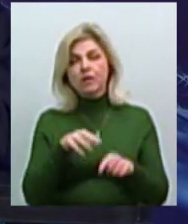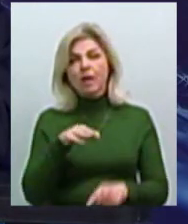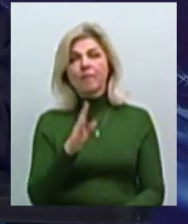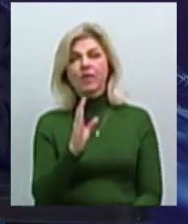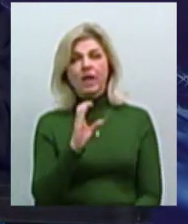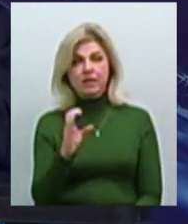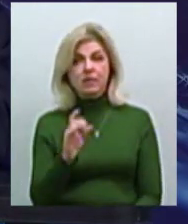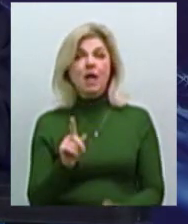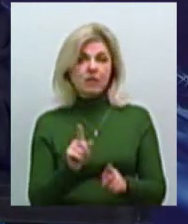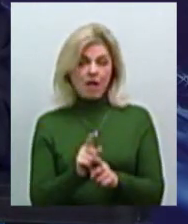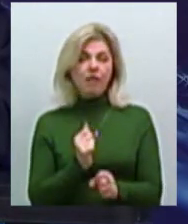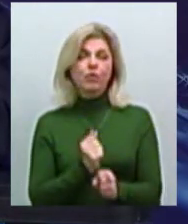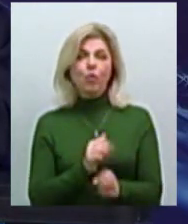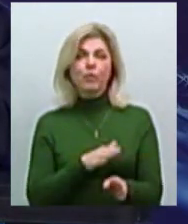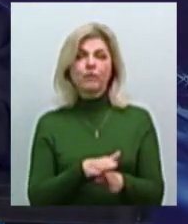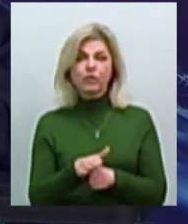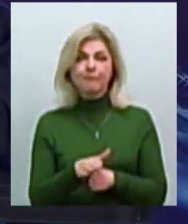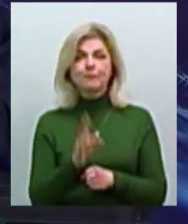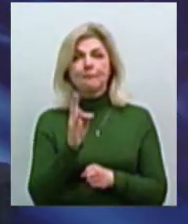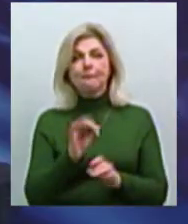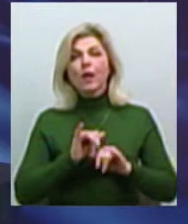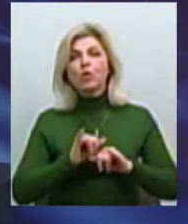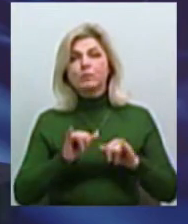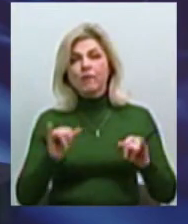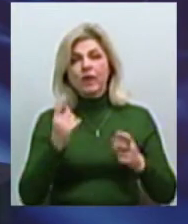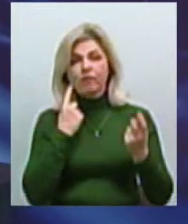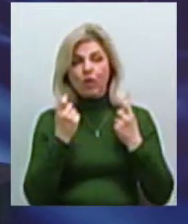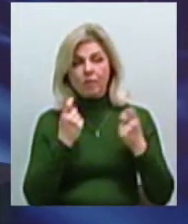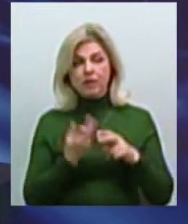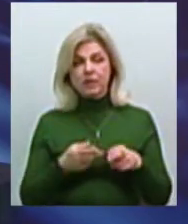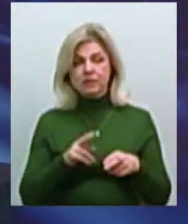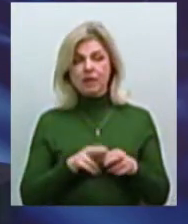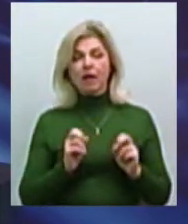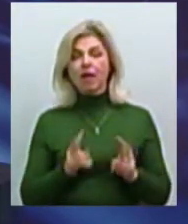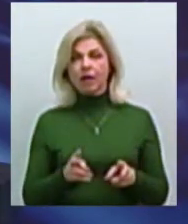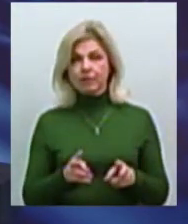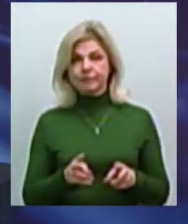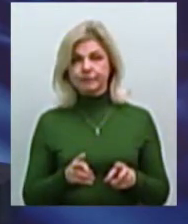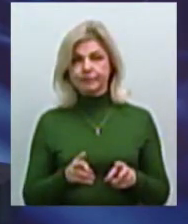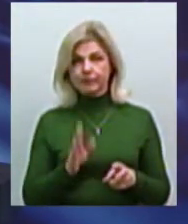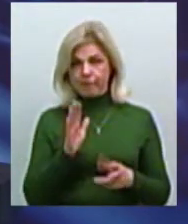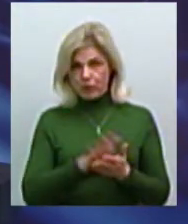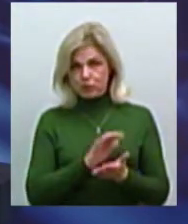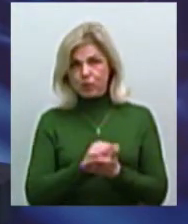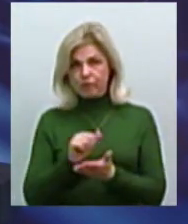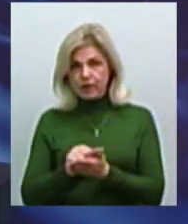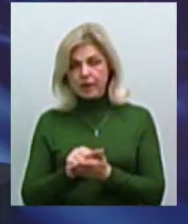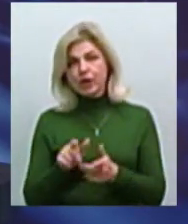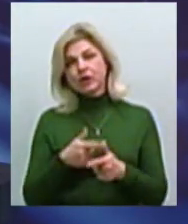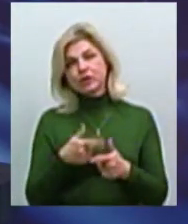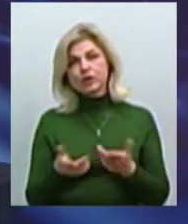що ми практично і проводимо. Ну, розповсюджувати інформацію – це як? В засобах масової інформації?